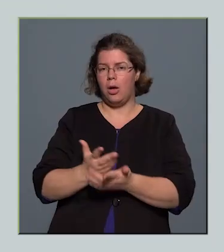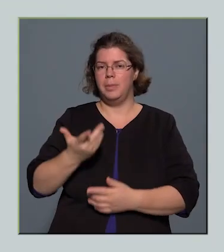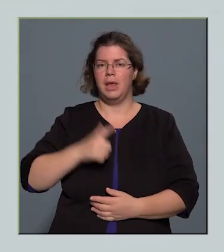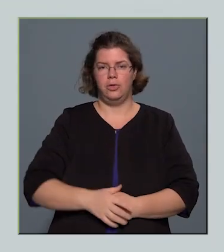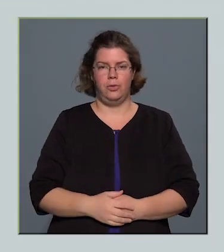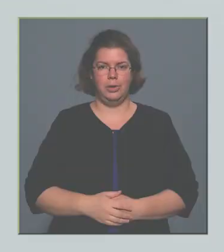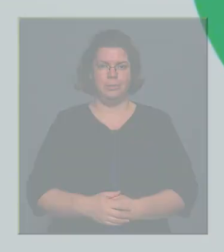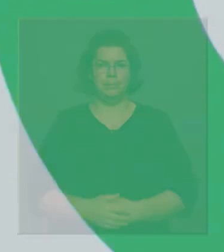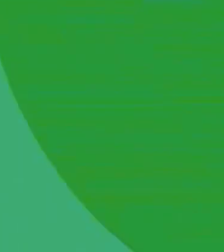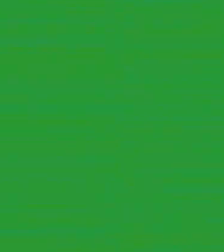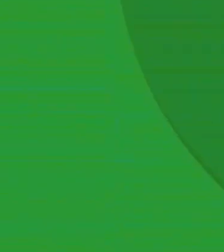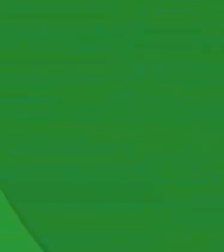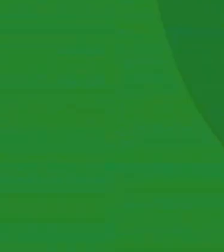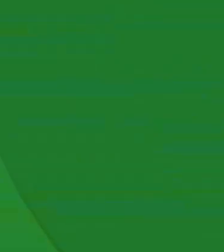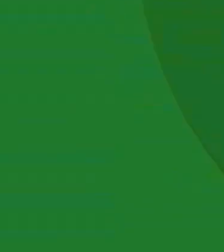volt.